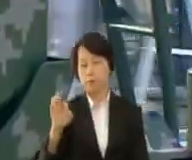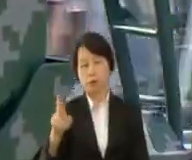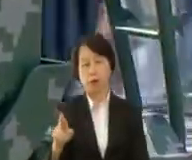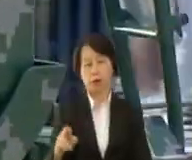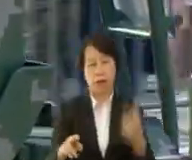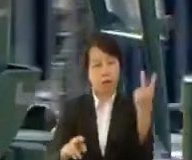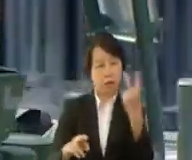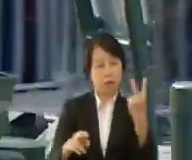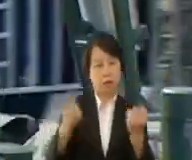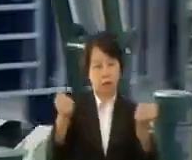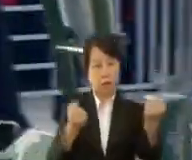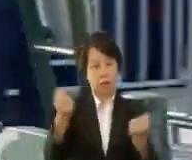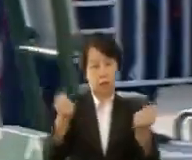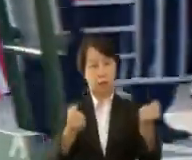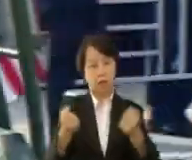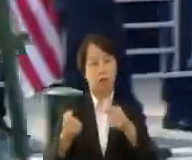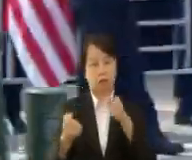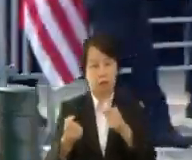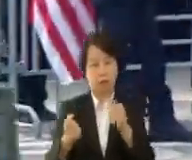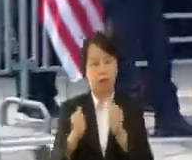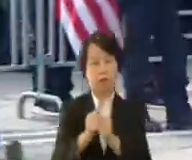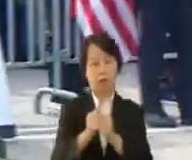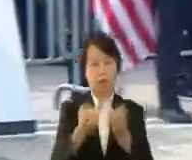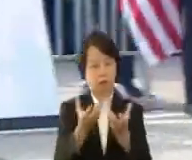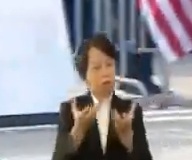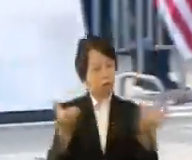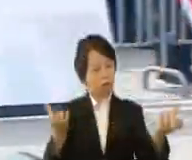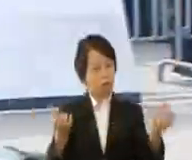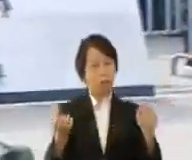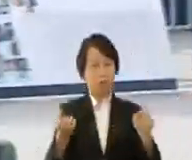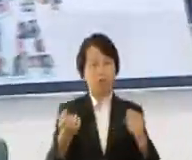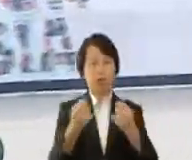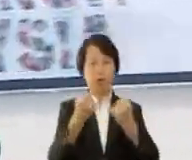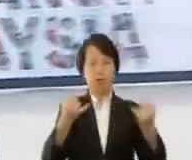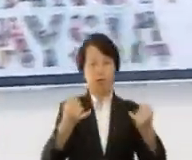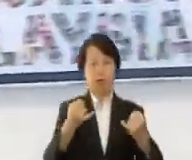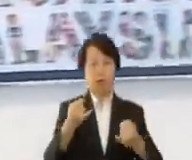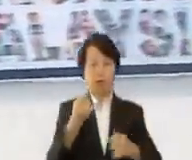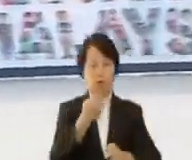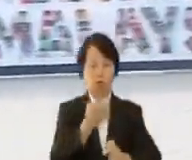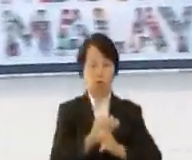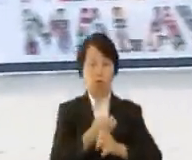Kedua-dua kenderaan ini dilengkapi dengan misal pertahanan udara aras rendah jenis Starstreak.